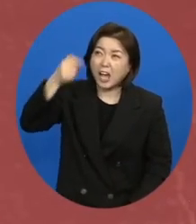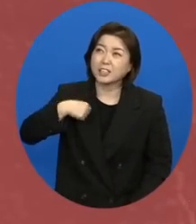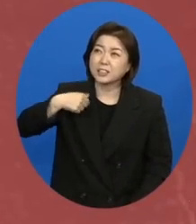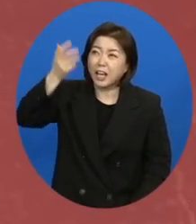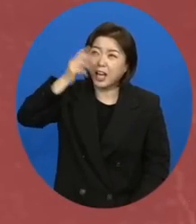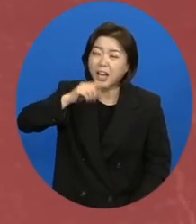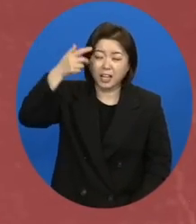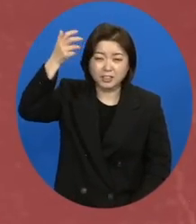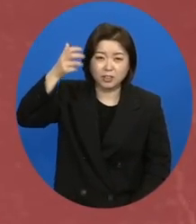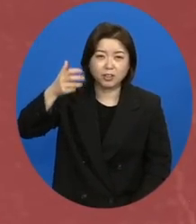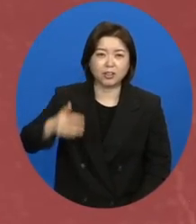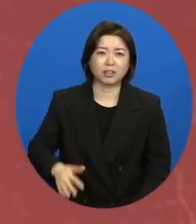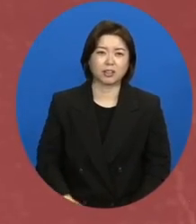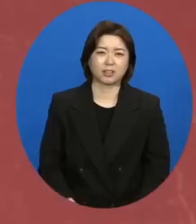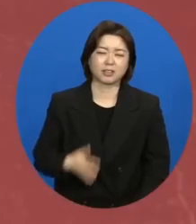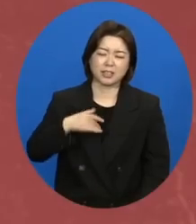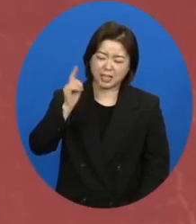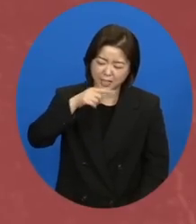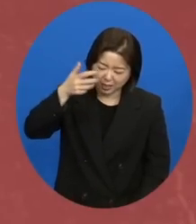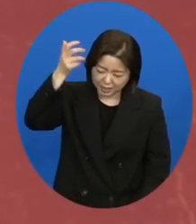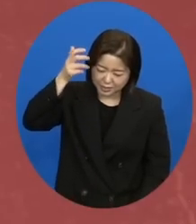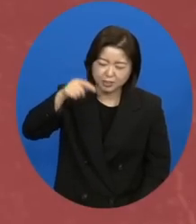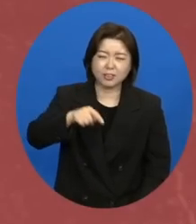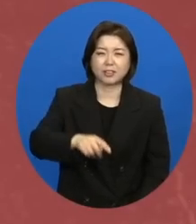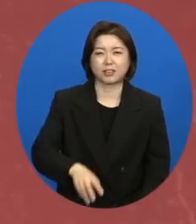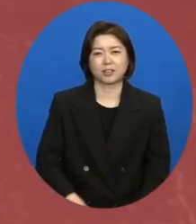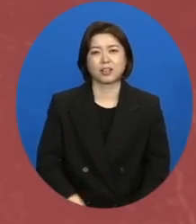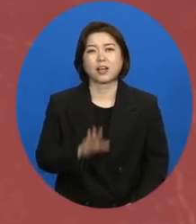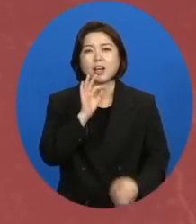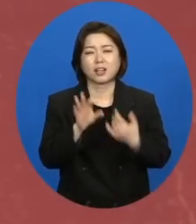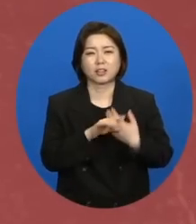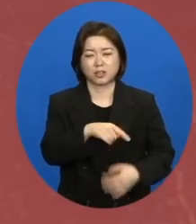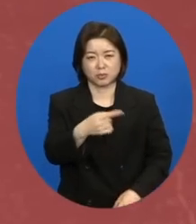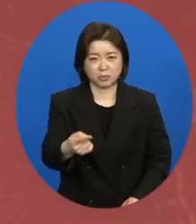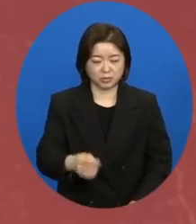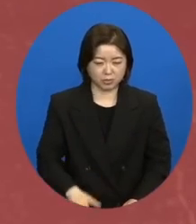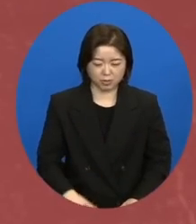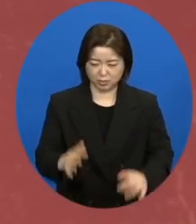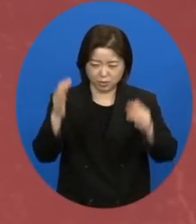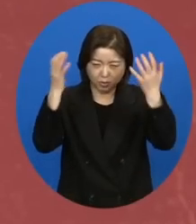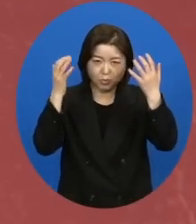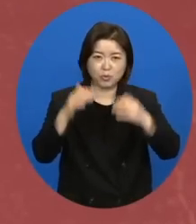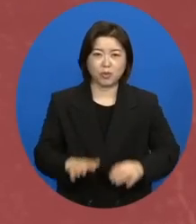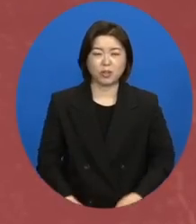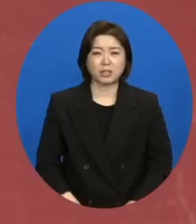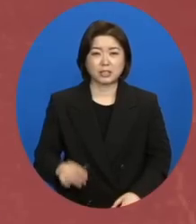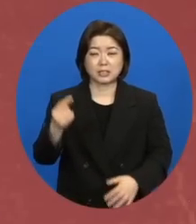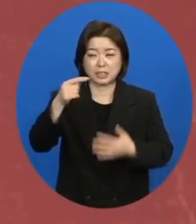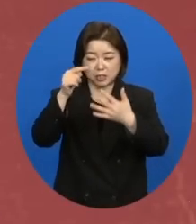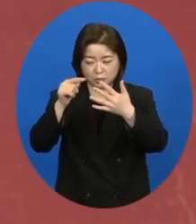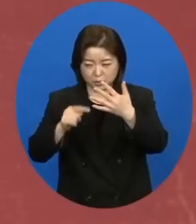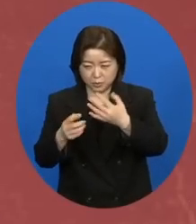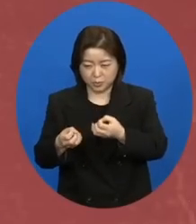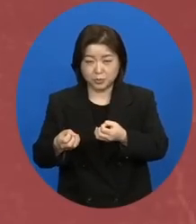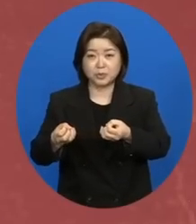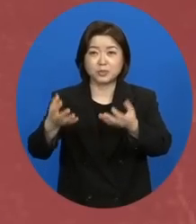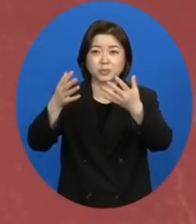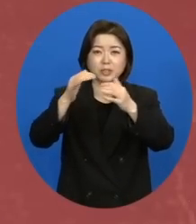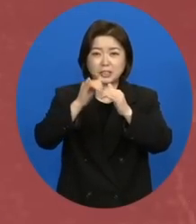악한 영입니다. 악한 영입니다. 그러면 그거 환란이 유월절 역사처럼 지나가요.